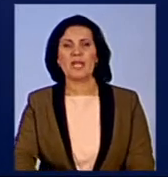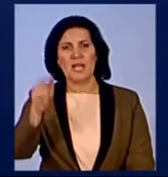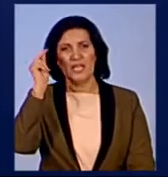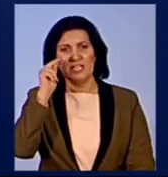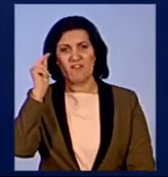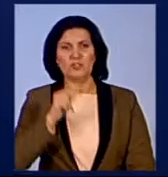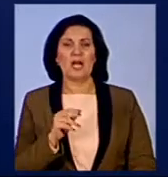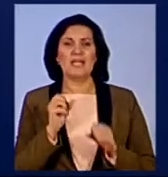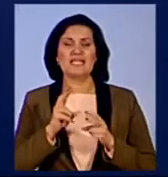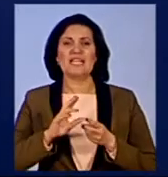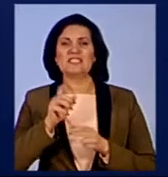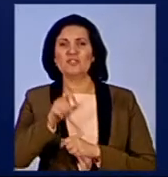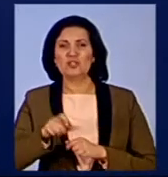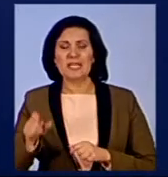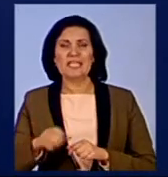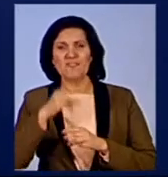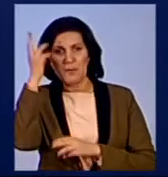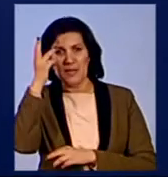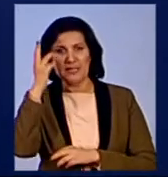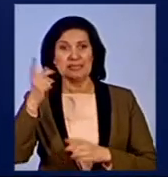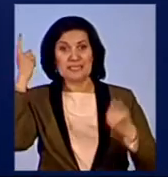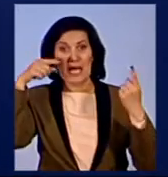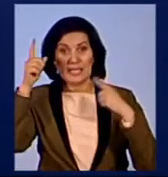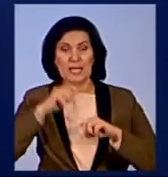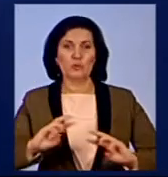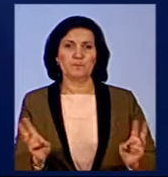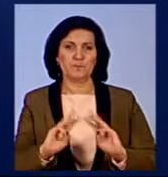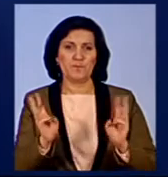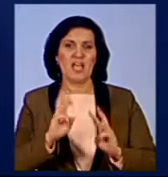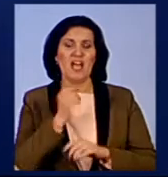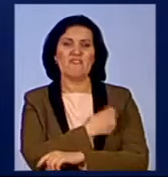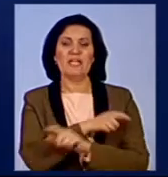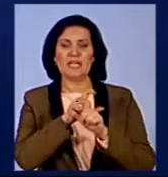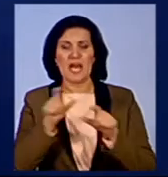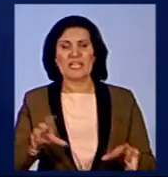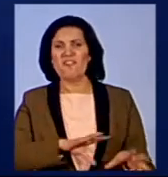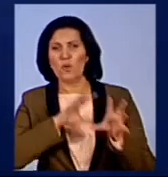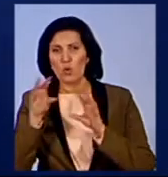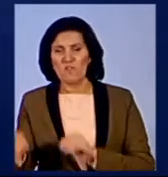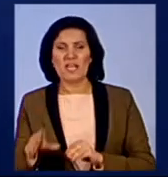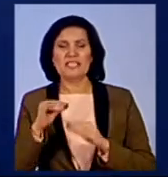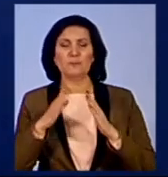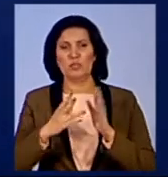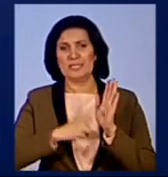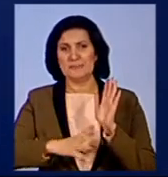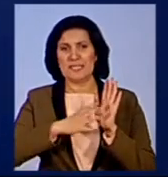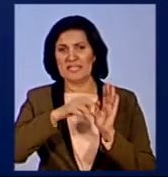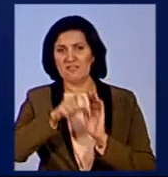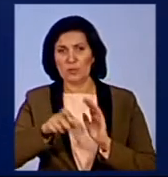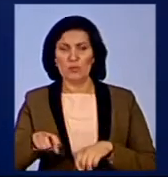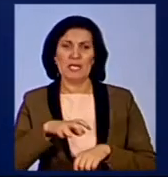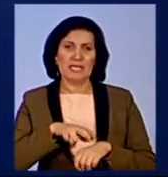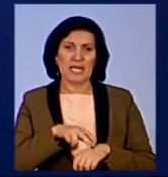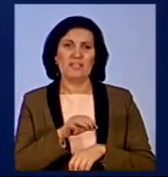Навчання надзвичайників у Хмельницькому. За легендою, зайнялося в обласній лікарні. Рятувальники евакуювали з будівлі 79 людей – лікарів і